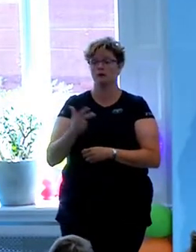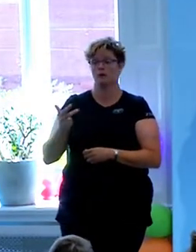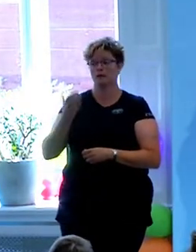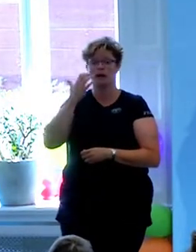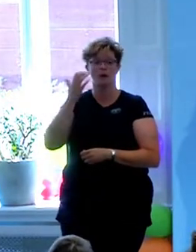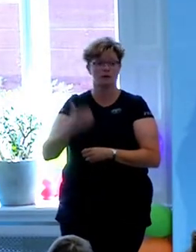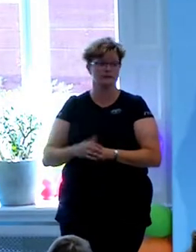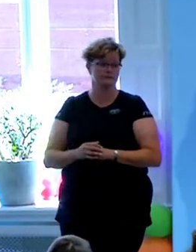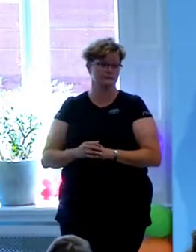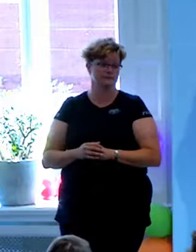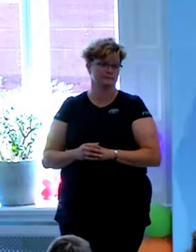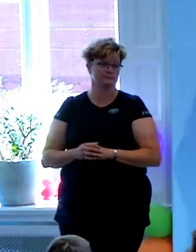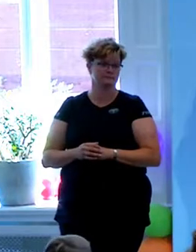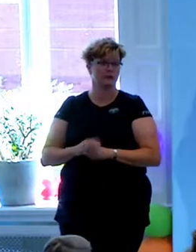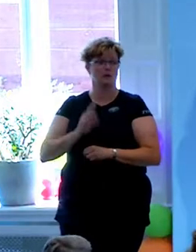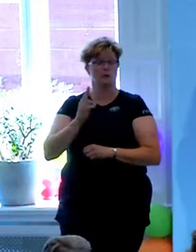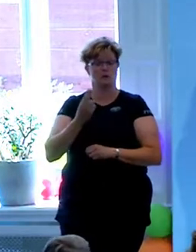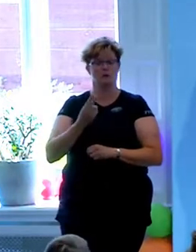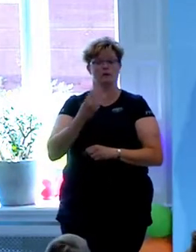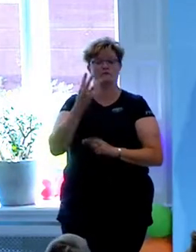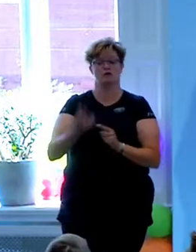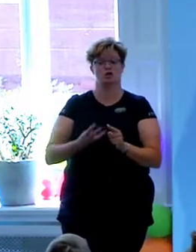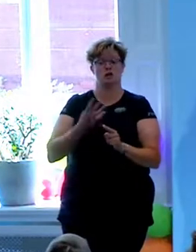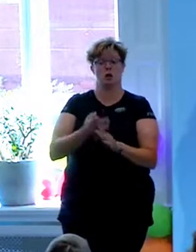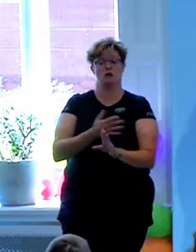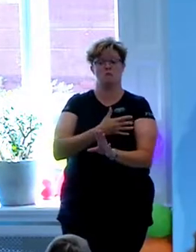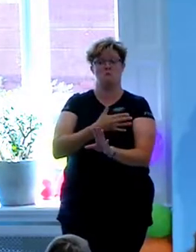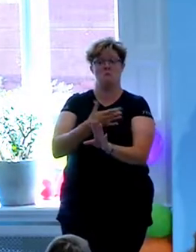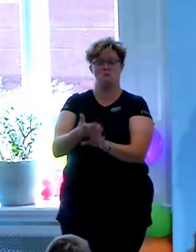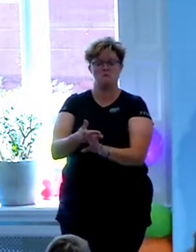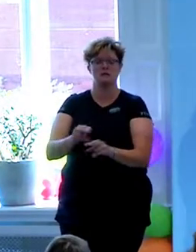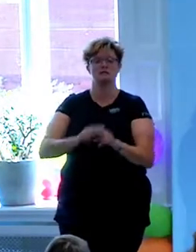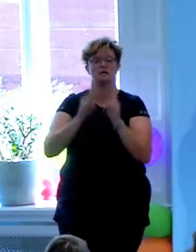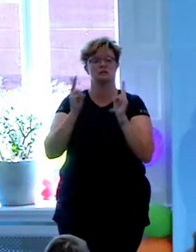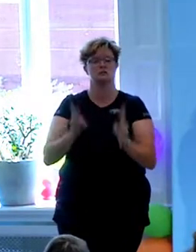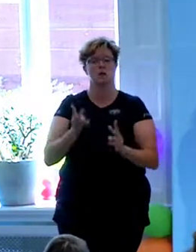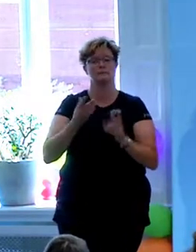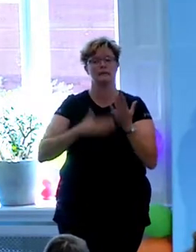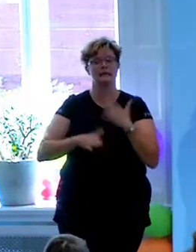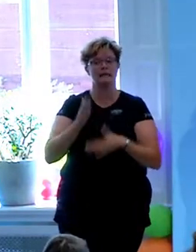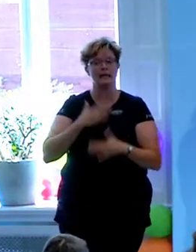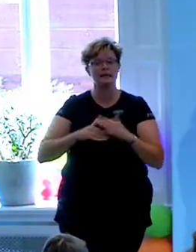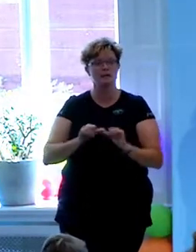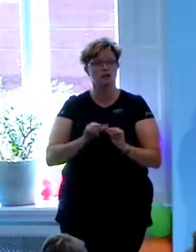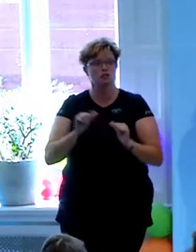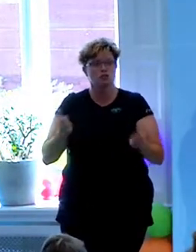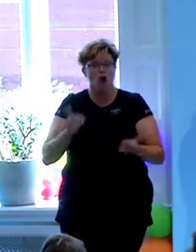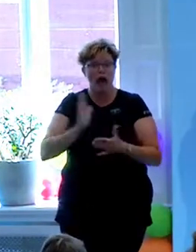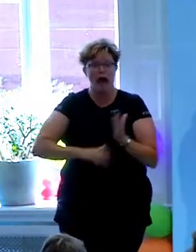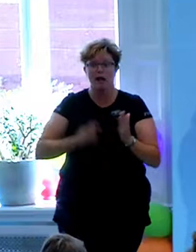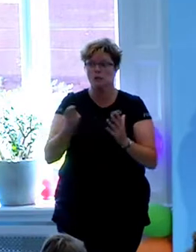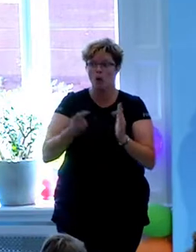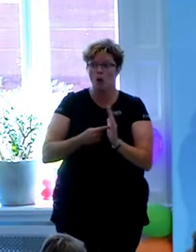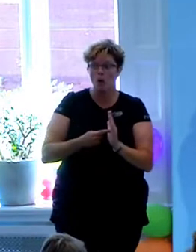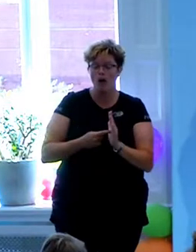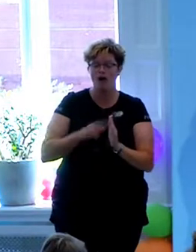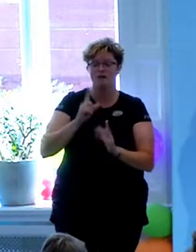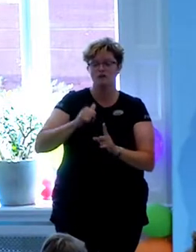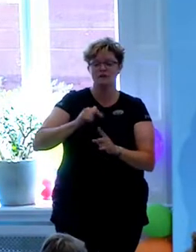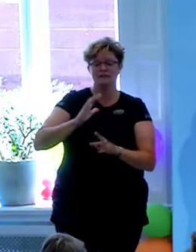788 kronor. Nu har det gått 4 år och det känns som att intresset är större än någonsin för